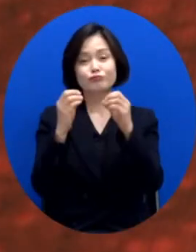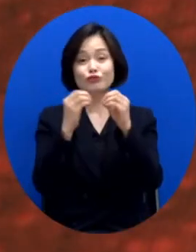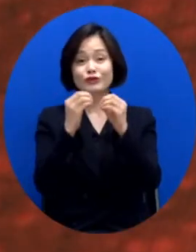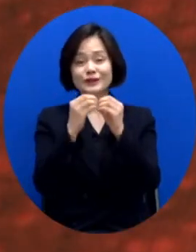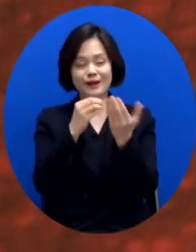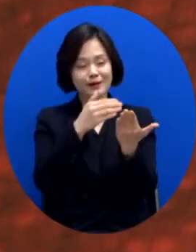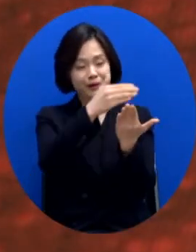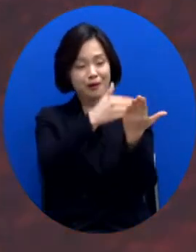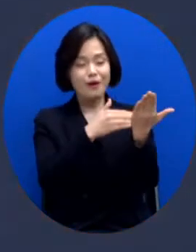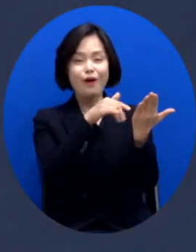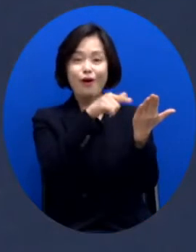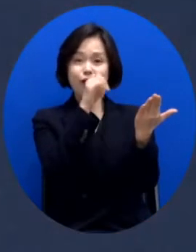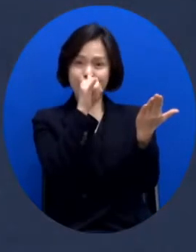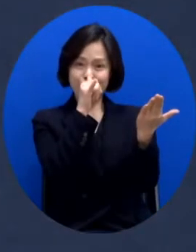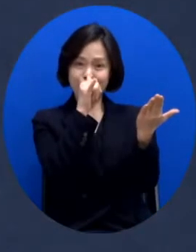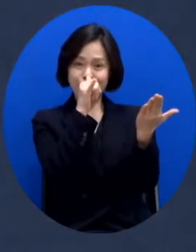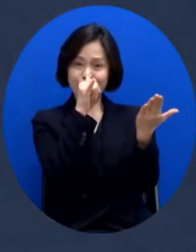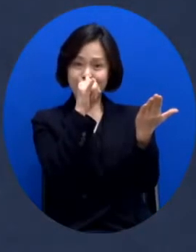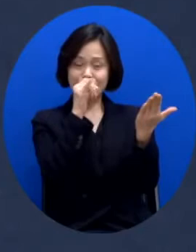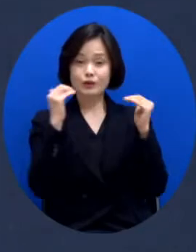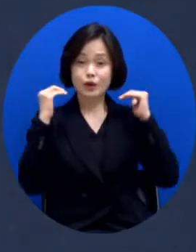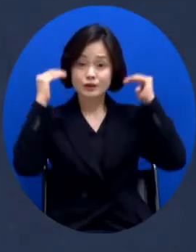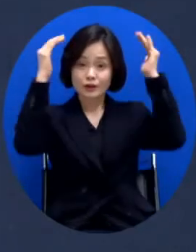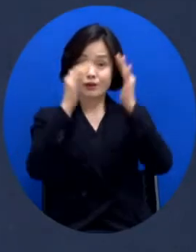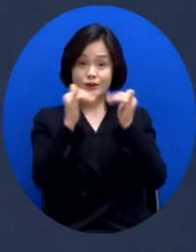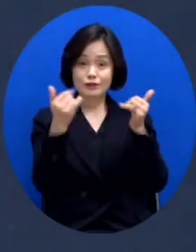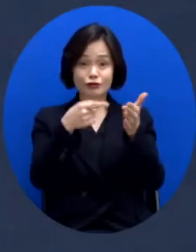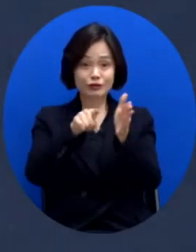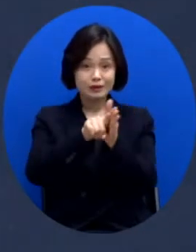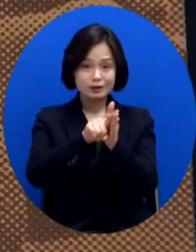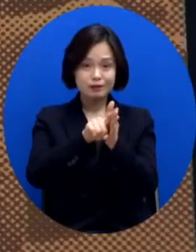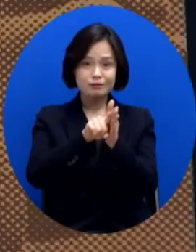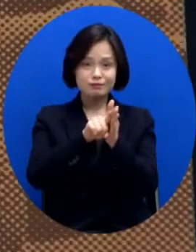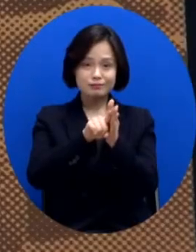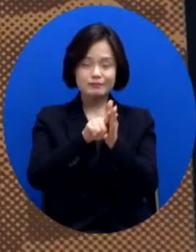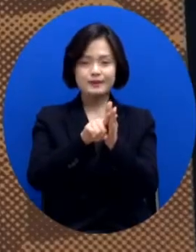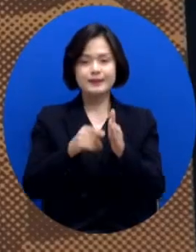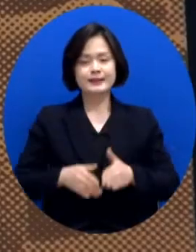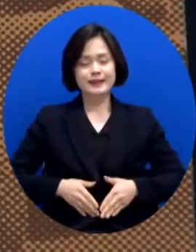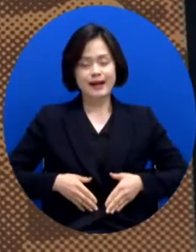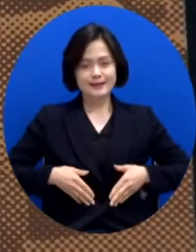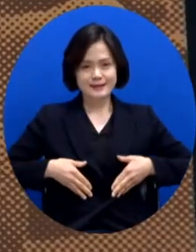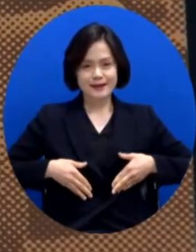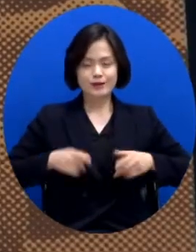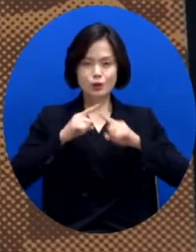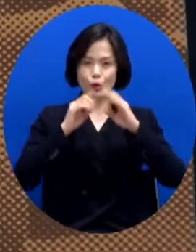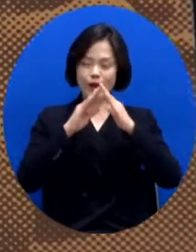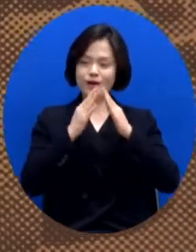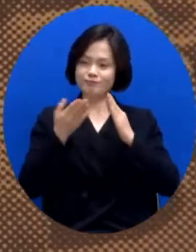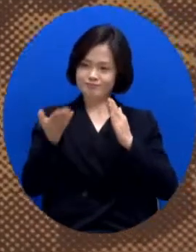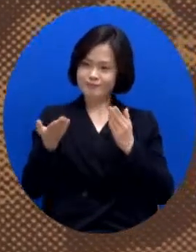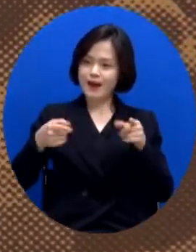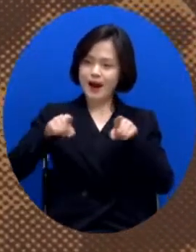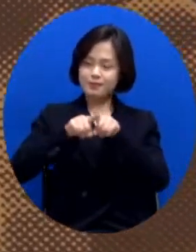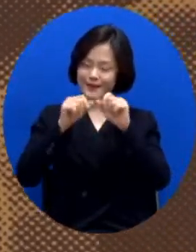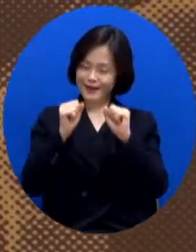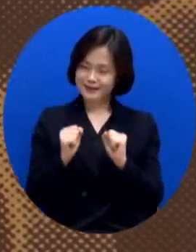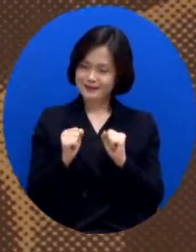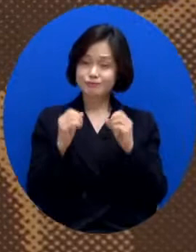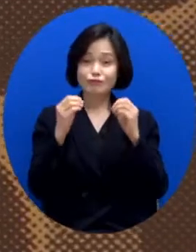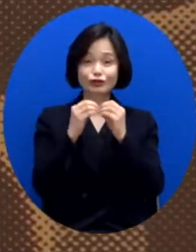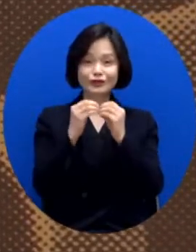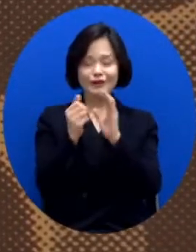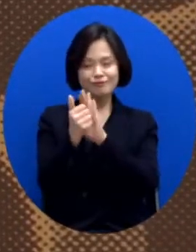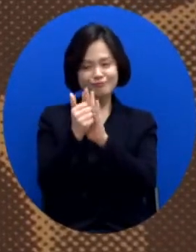있습니다. 삶의 무게가 묵직한 중장년에게는 따뜻한 공동체로 교회가 함께하겠다는